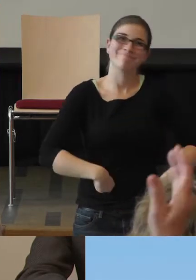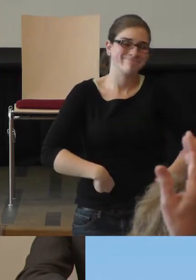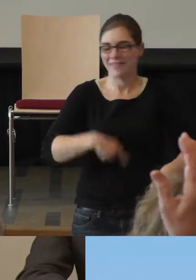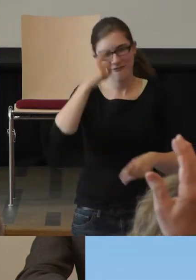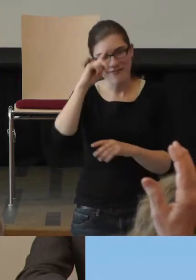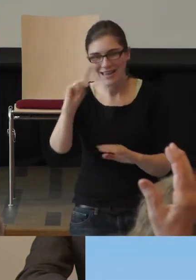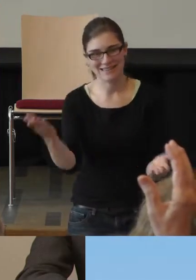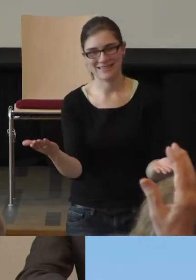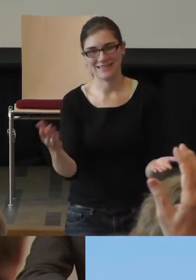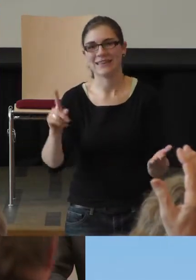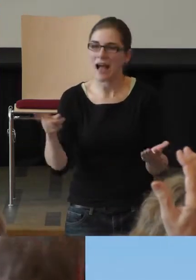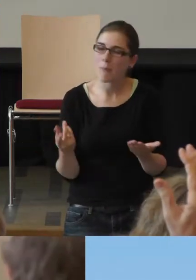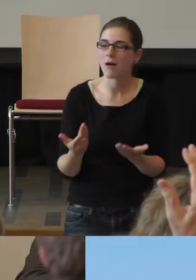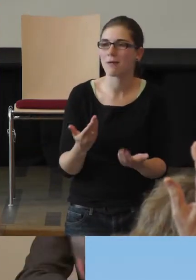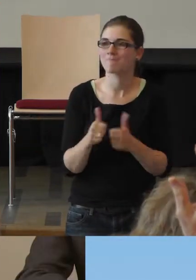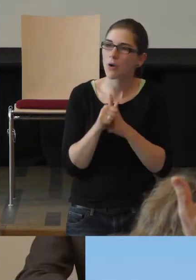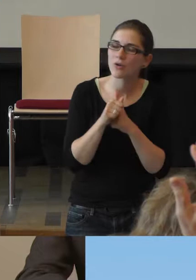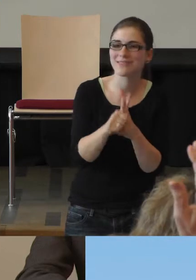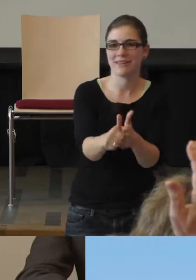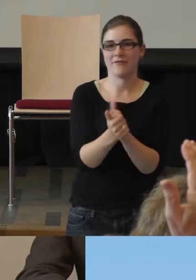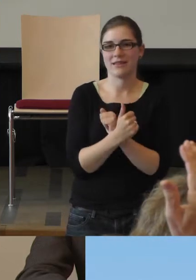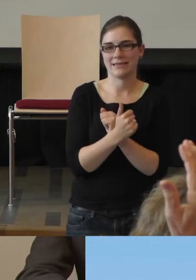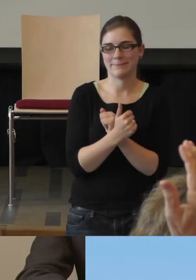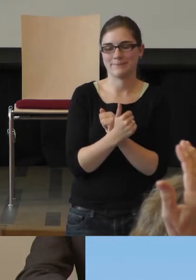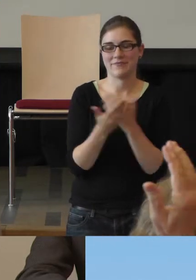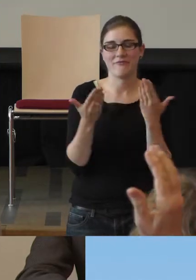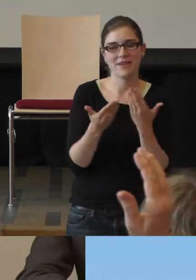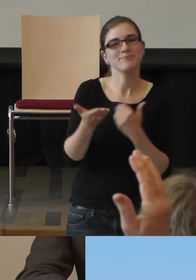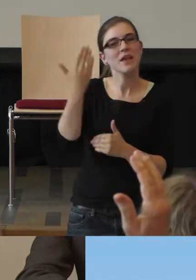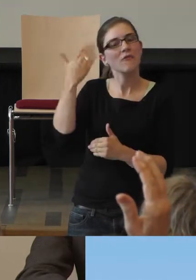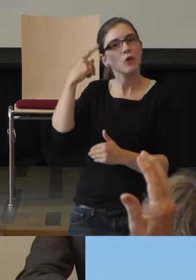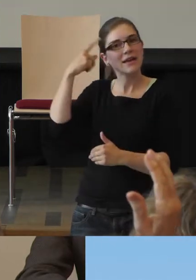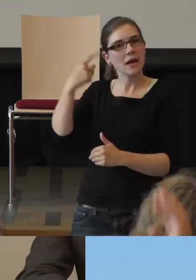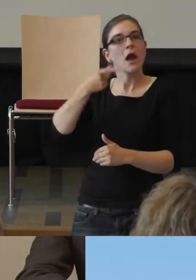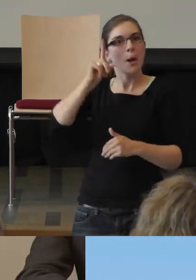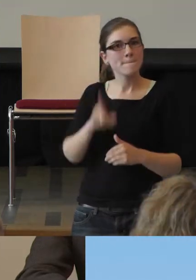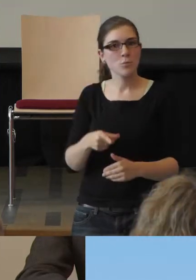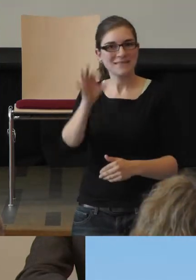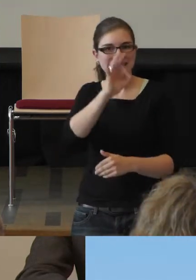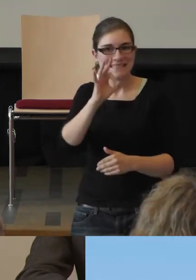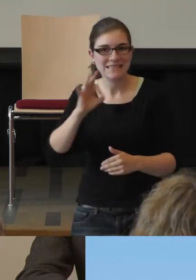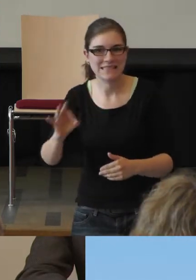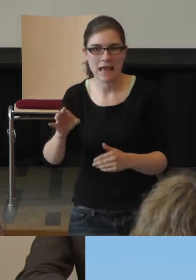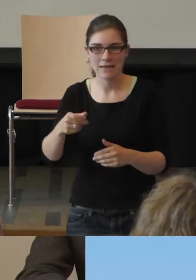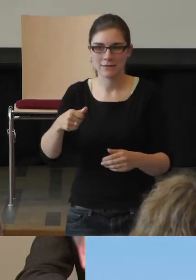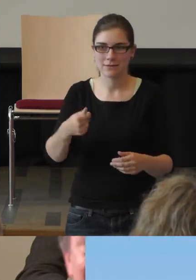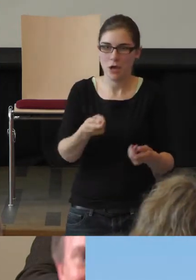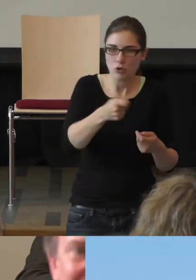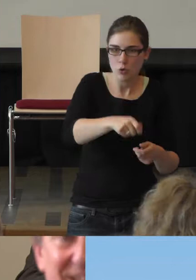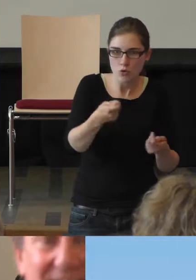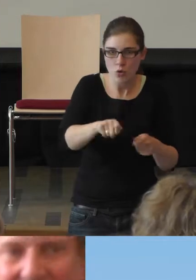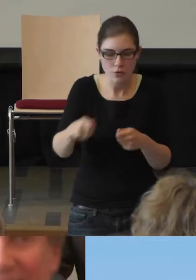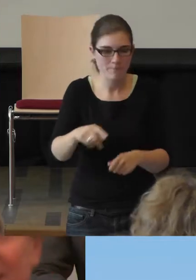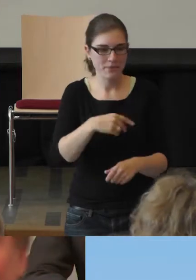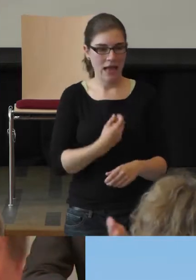Konsequenz ist dachten wir früher wir müssten die Zellen abtöten die dieses falsche Eiweiß produzieren